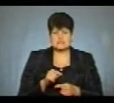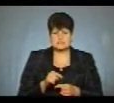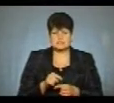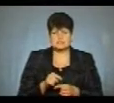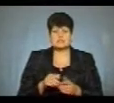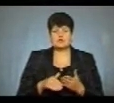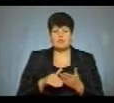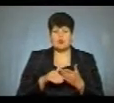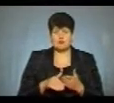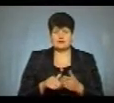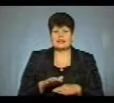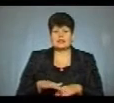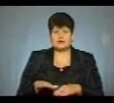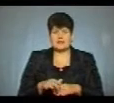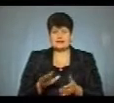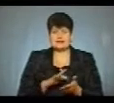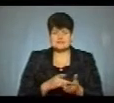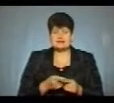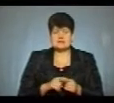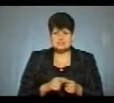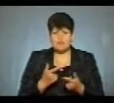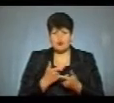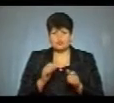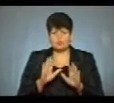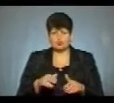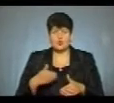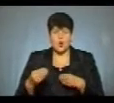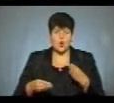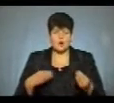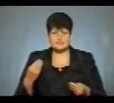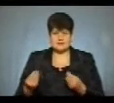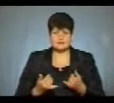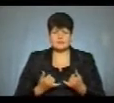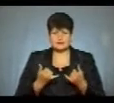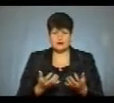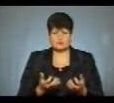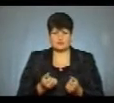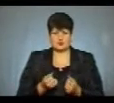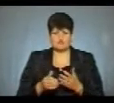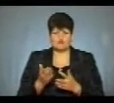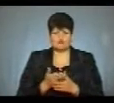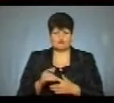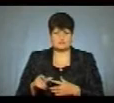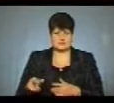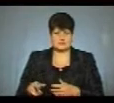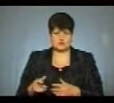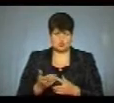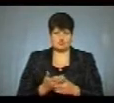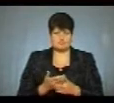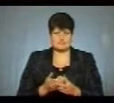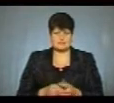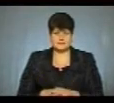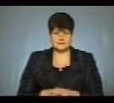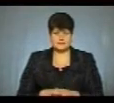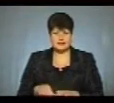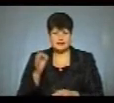за допомогою територіальних центрів ці повідомлення будуть роздані для одержувачів субсидій. Дякую. І